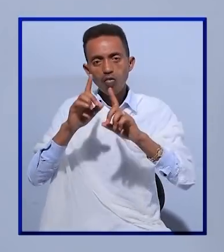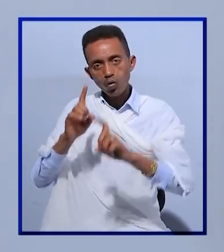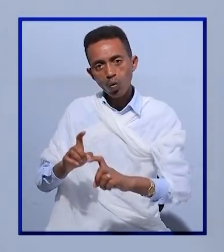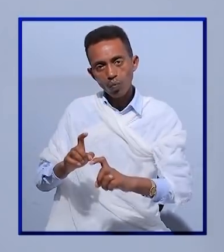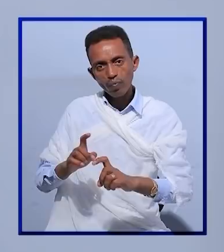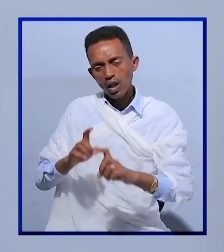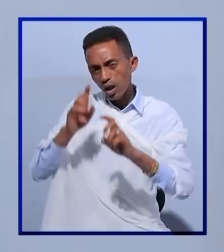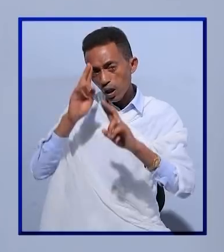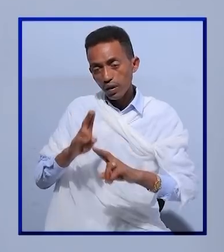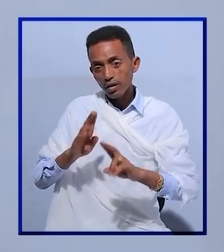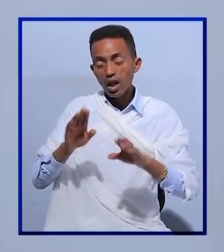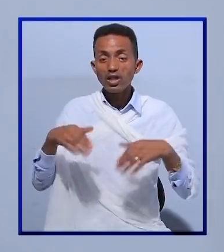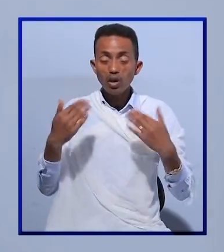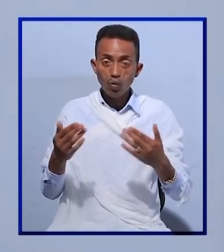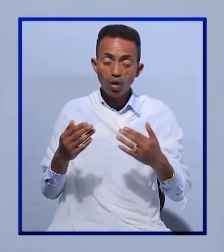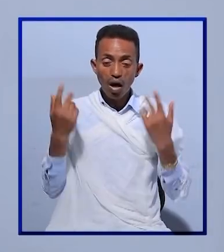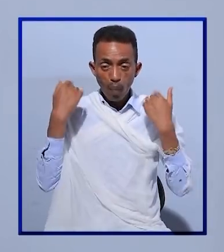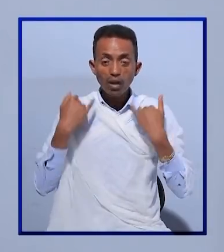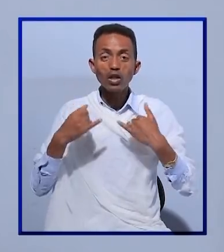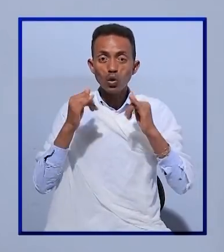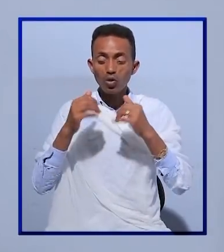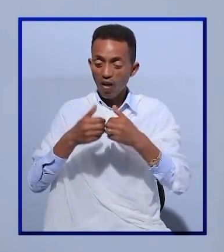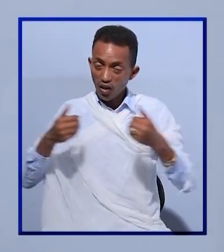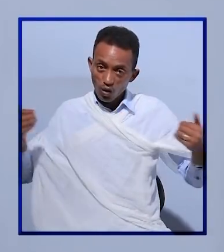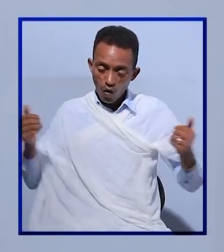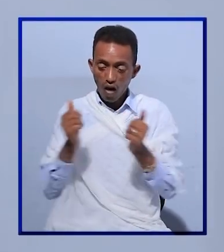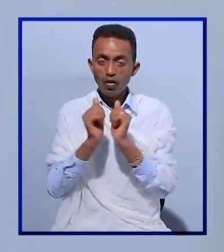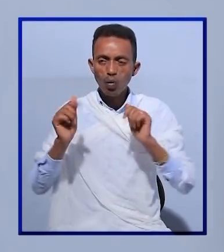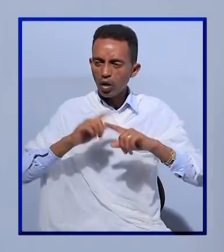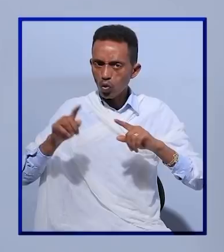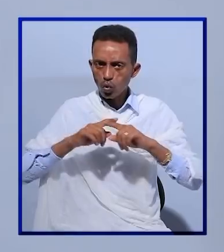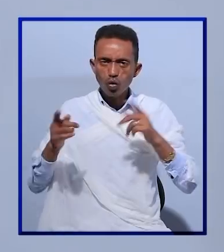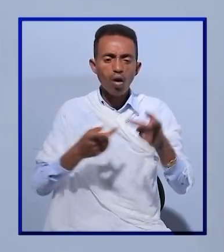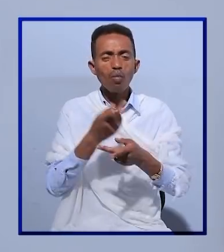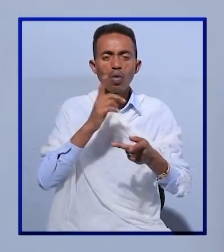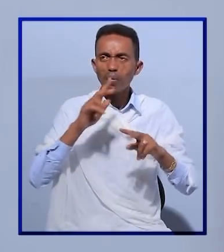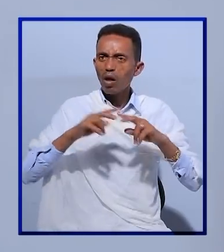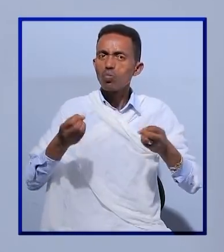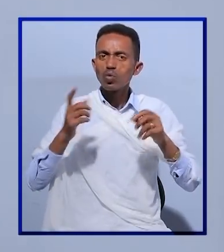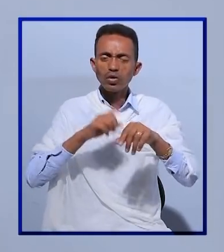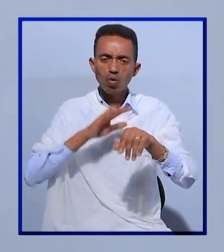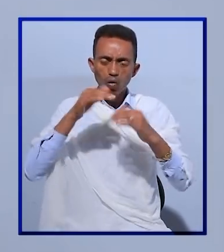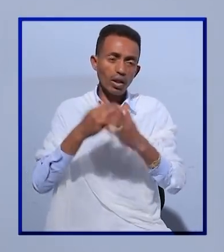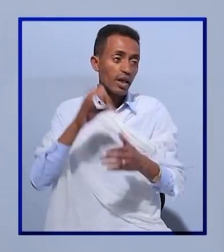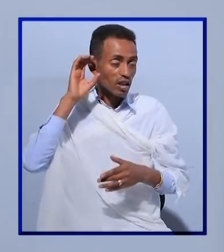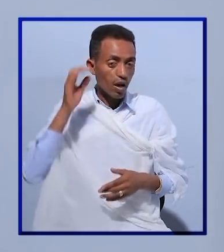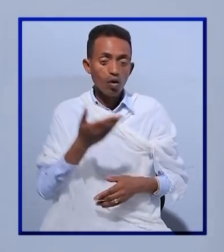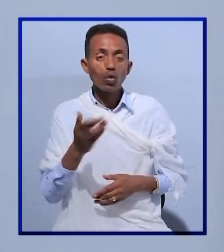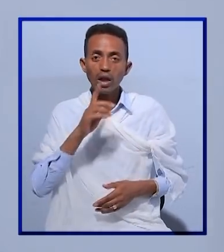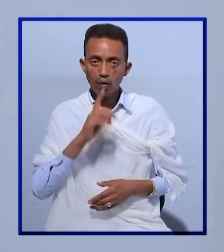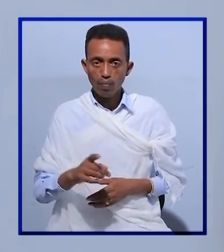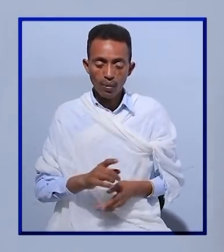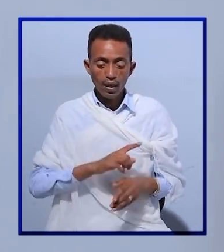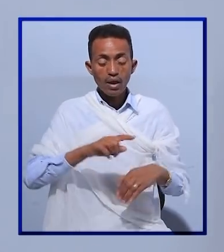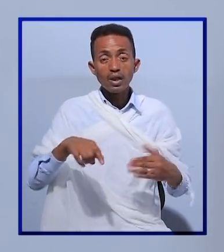ለፎቶ በዛ ደረጃ ክብር ሰጥተው ማህተባቸውን በመጣል እንዲሁም ደግሞ በተለያዩ ሚዲያዎች ብዙ